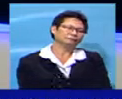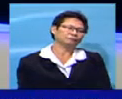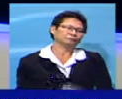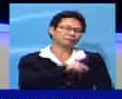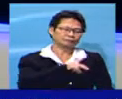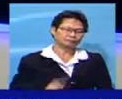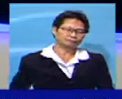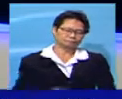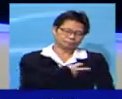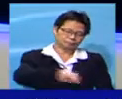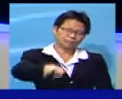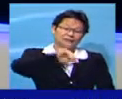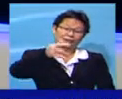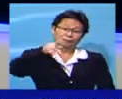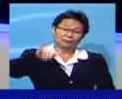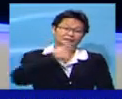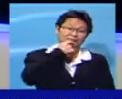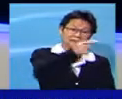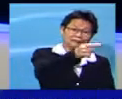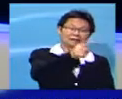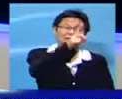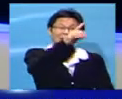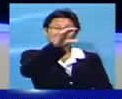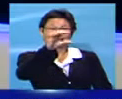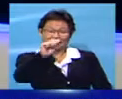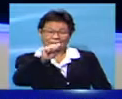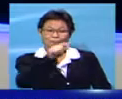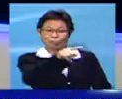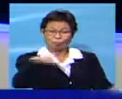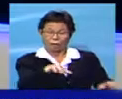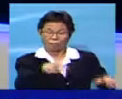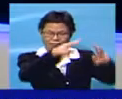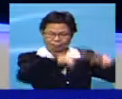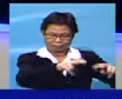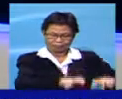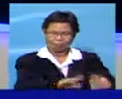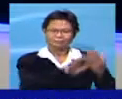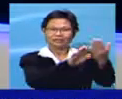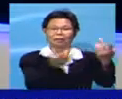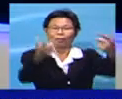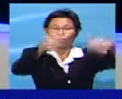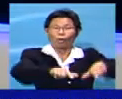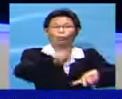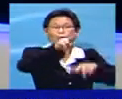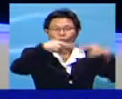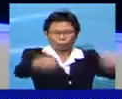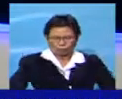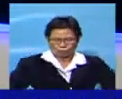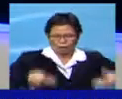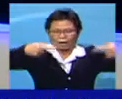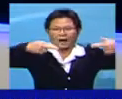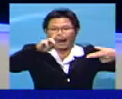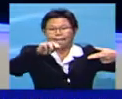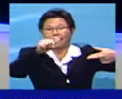Kementerian Pengangkutan mengarahkan Jabatan Penerbangan Awam DCA menjalankan siasatan terhadap insiden dua tayar pesawat penerbangan